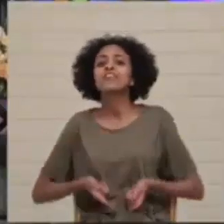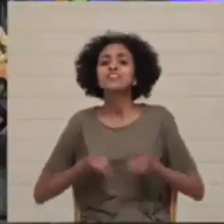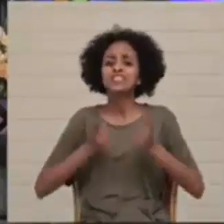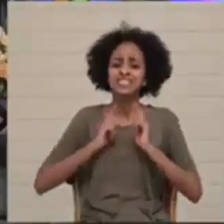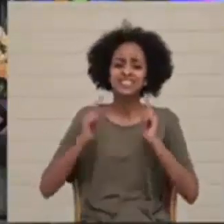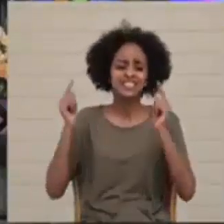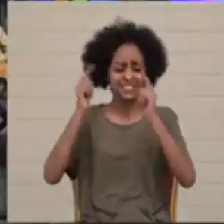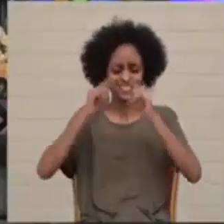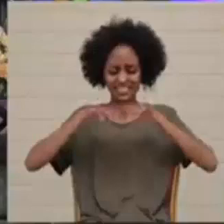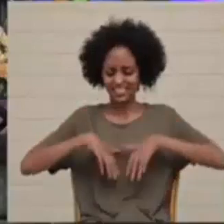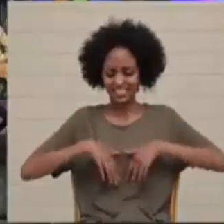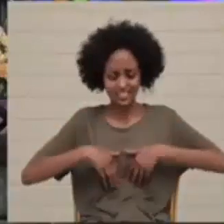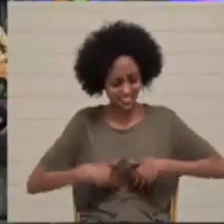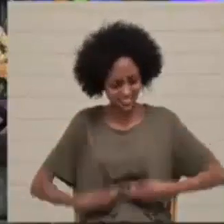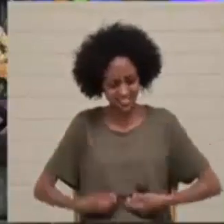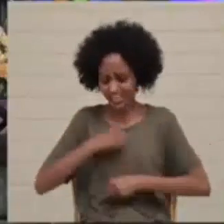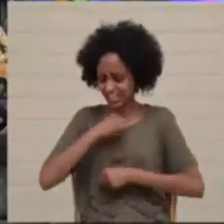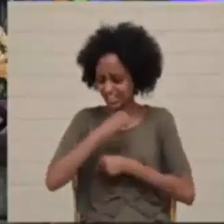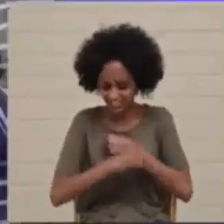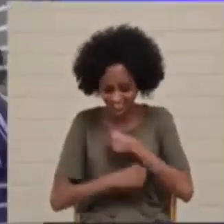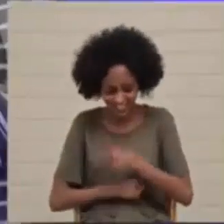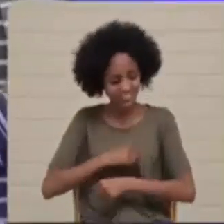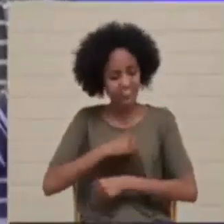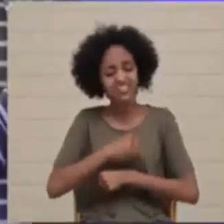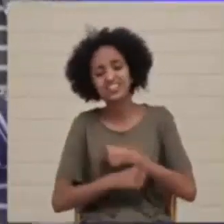ነፍስስ ከተዘለ የተጨነቀ